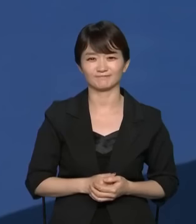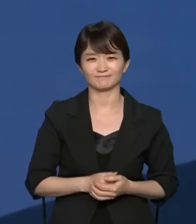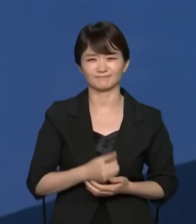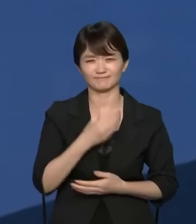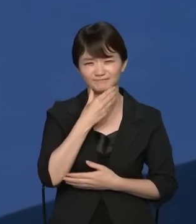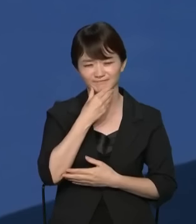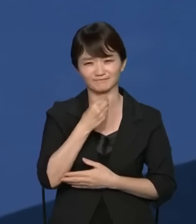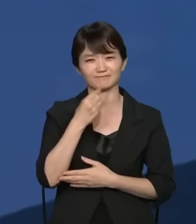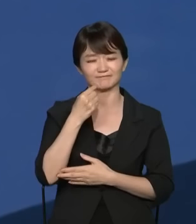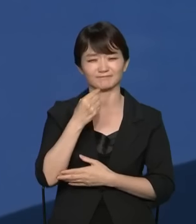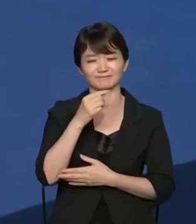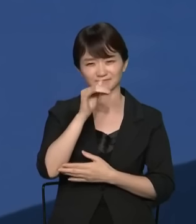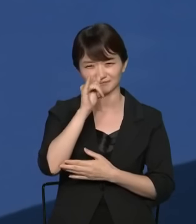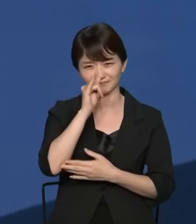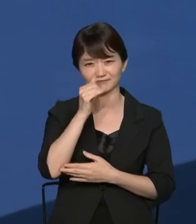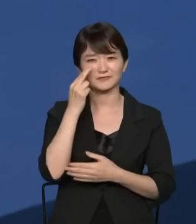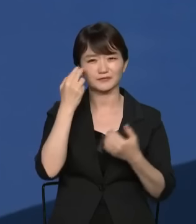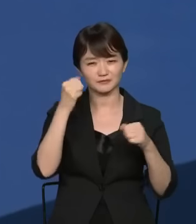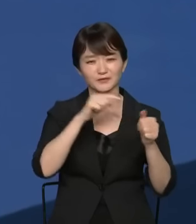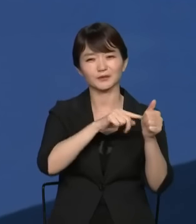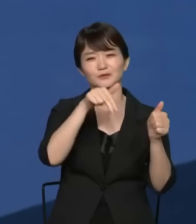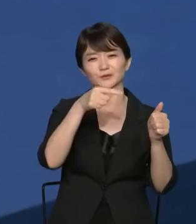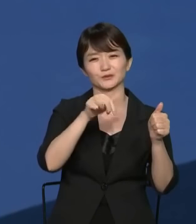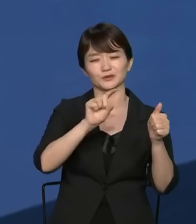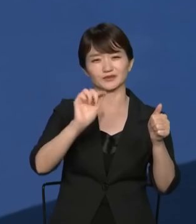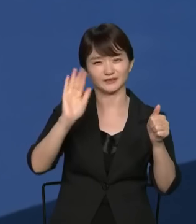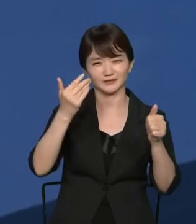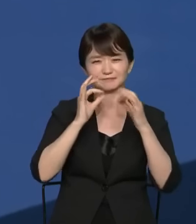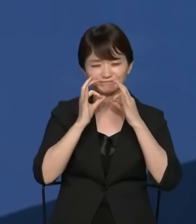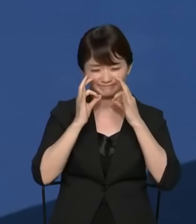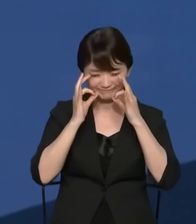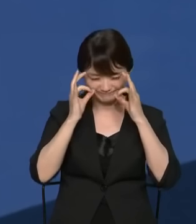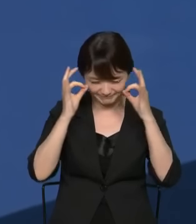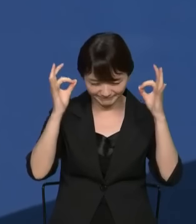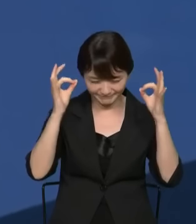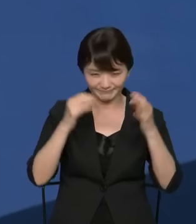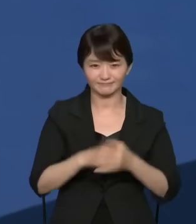행복감을 드릴 수 있는 배우 조정석이 되도록